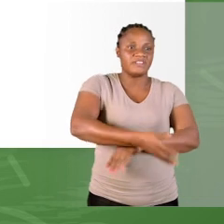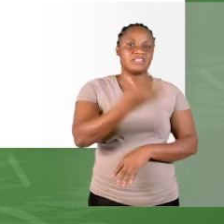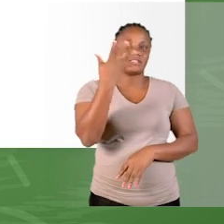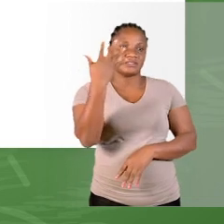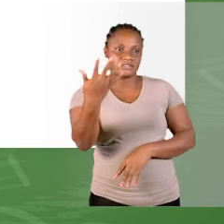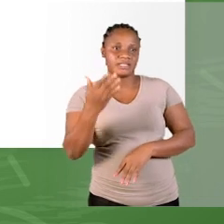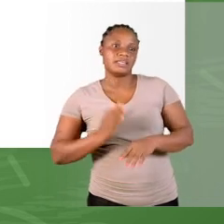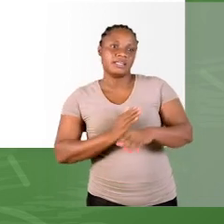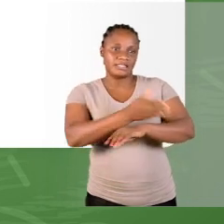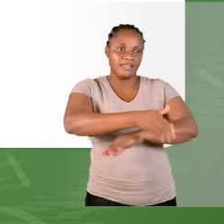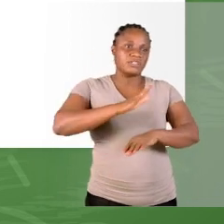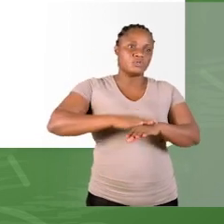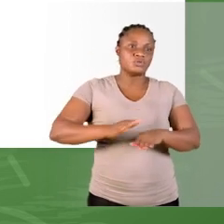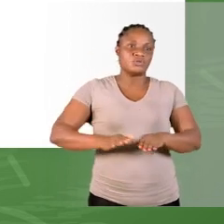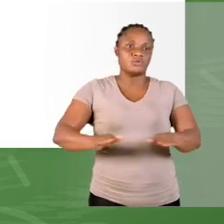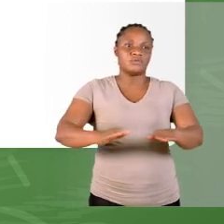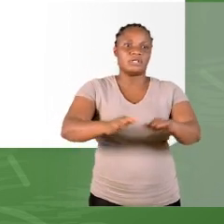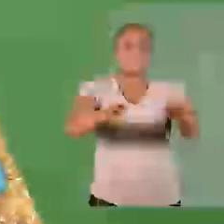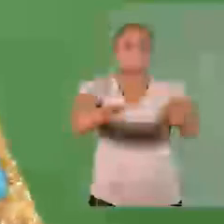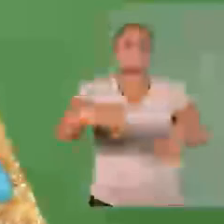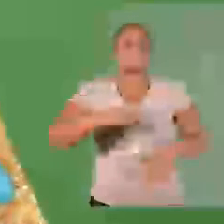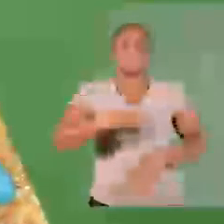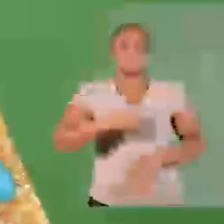5. Traverser sur les bandes blanches.